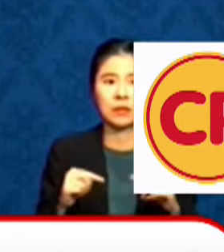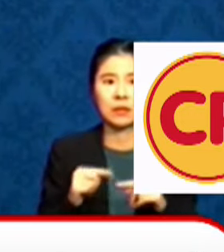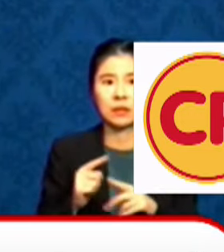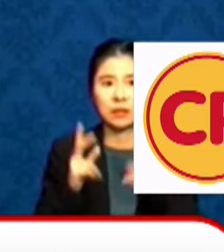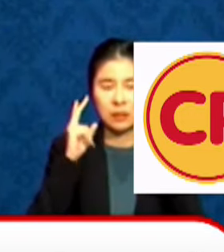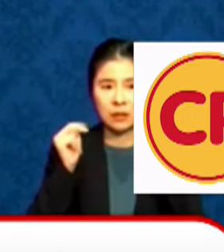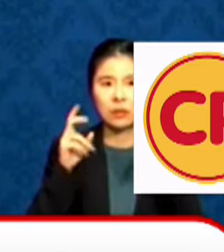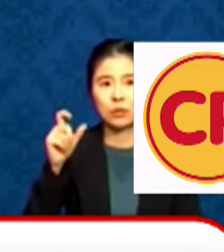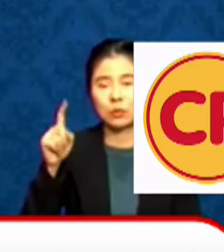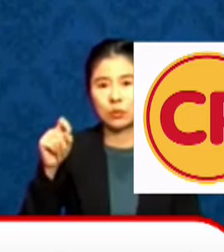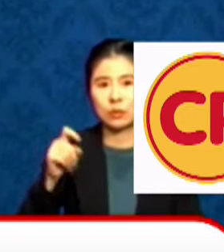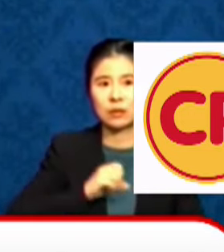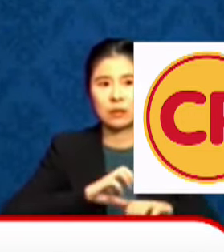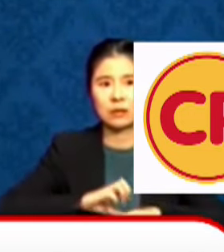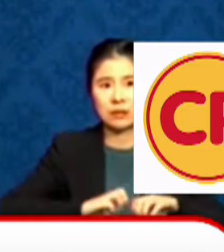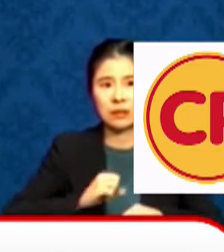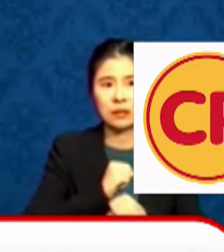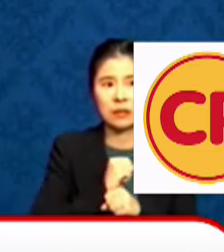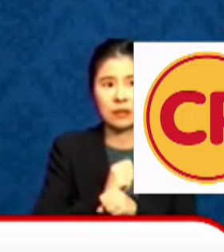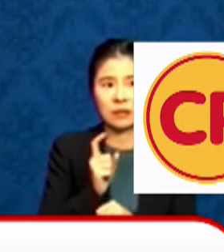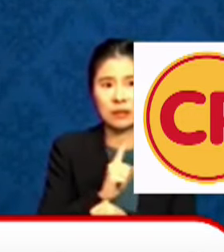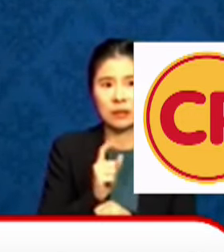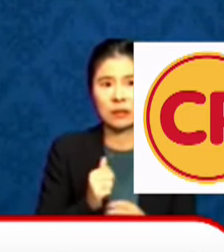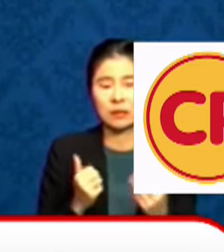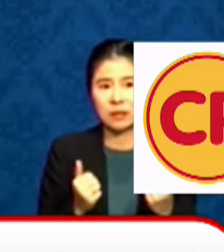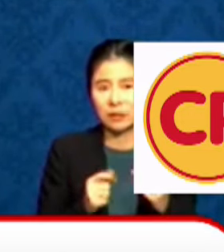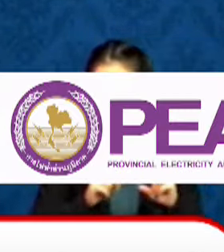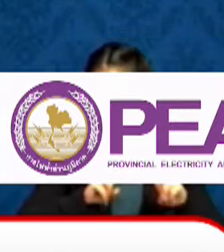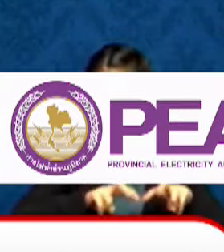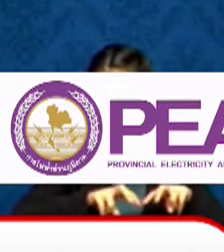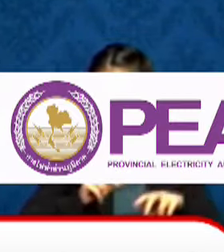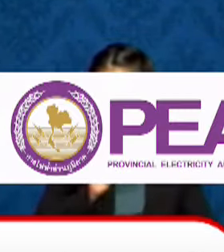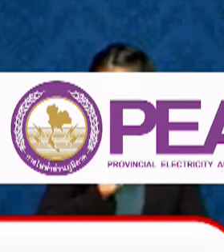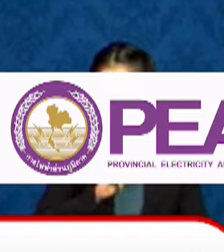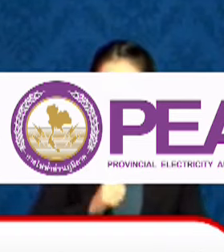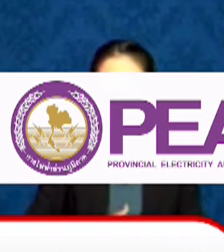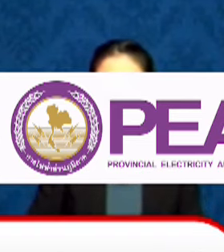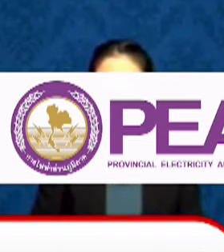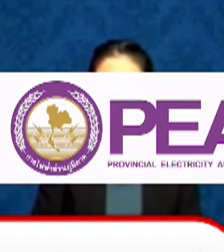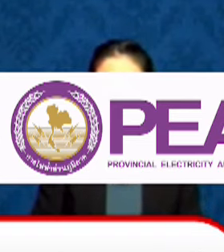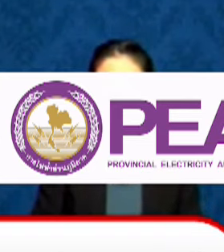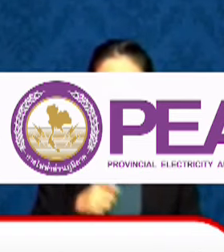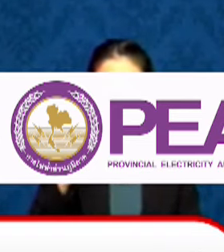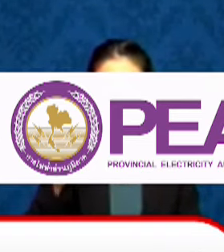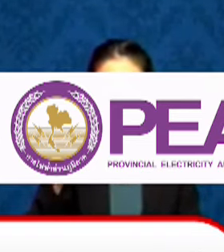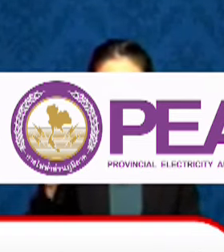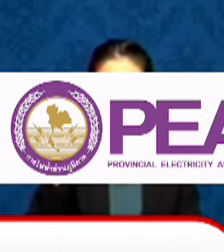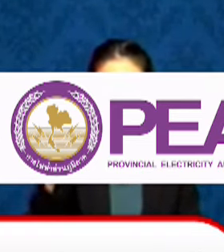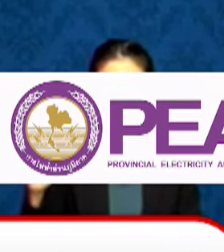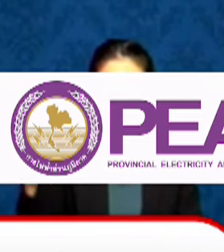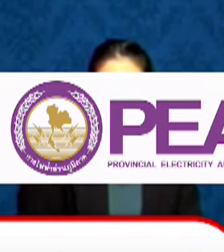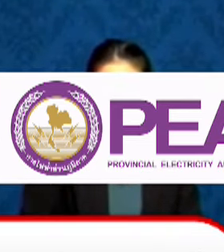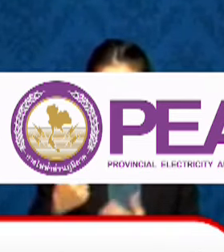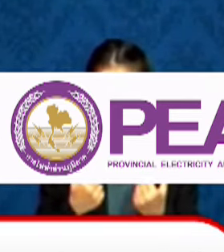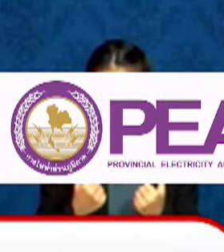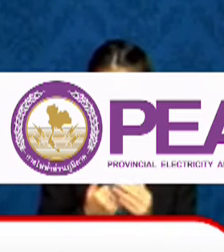ายกเร่งให้ดำเนินการยังไงครับไหนบอกให้ศึกษาแต่เร่งดำเนินการนะครับและเรื่อง 16% ที่บอกว่าทุกวันนี้ต่างชาติถือคอนโ